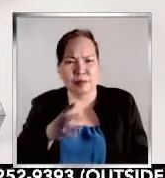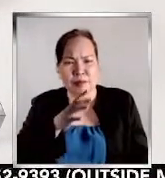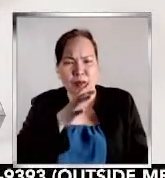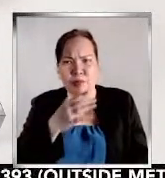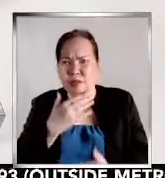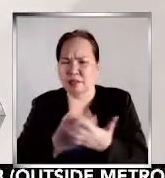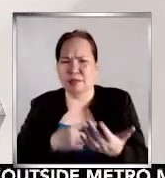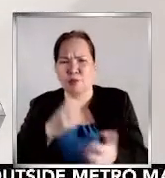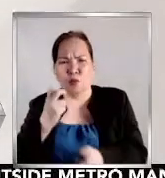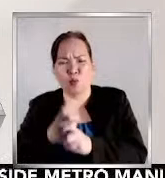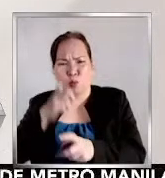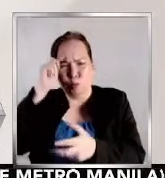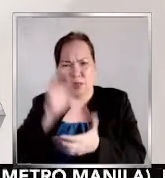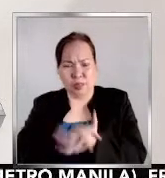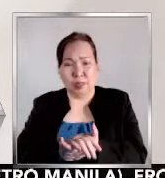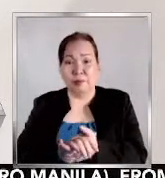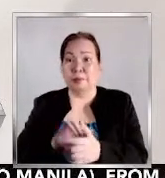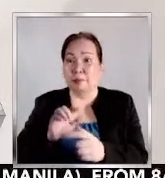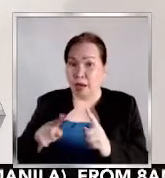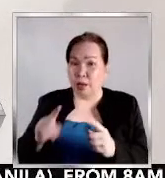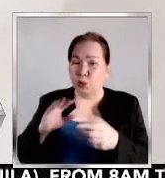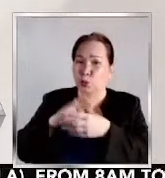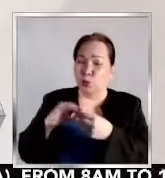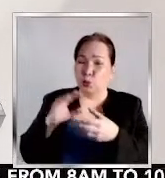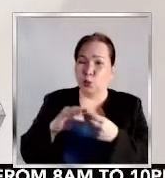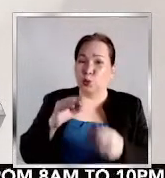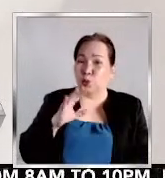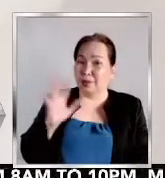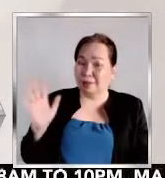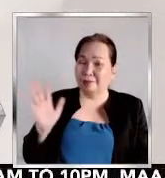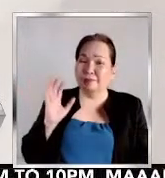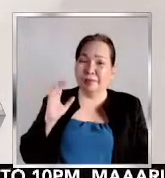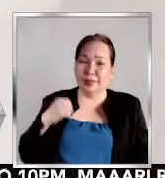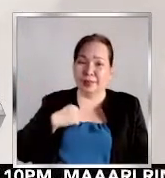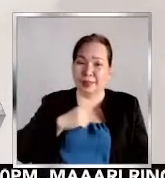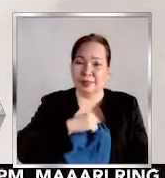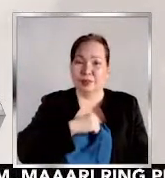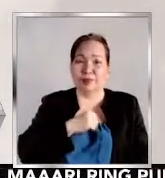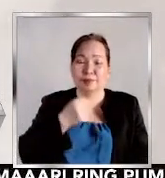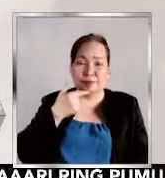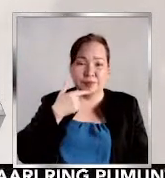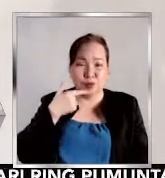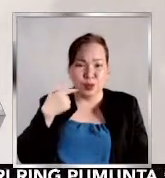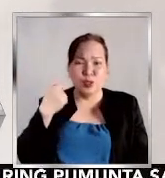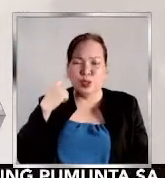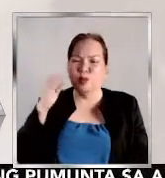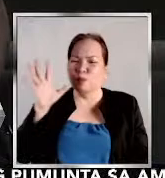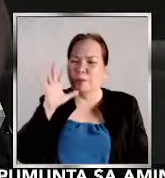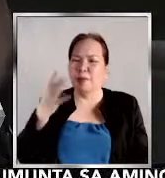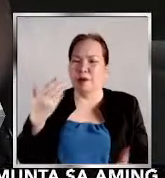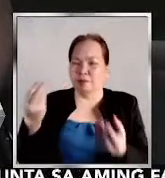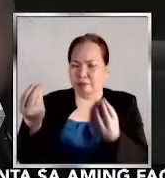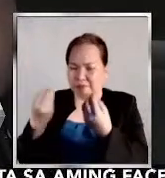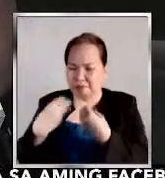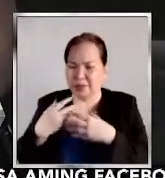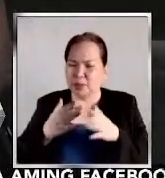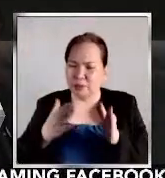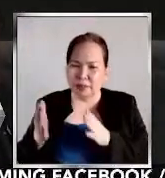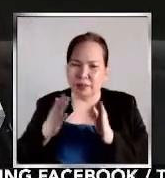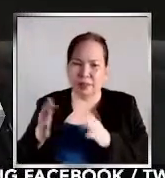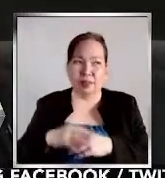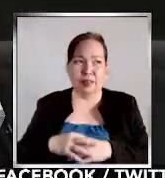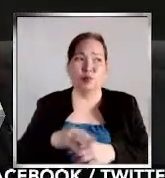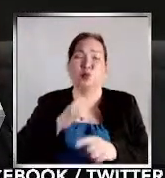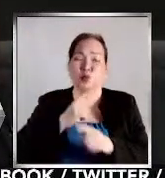ng senadora, tila inihanda na sila ng kanyang ina bago pa man ito bawian ng buhay nitong Biyernes. Nabigla rin naman kami